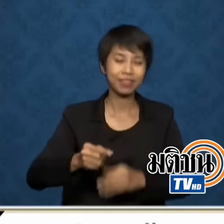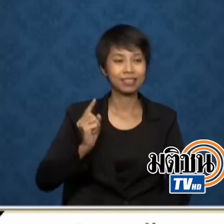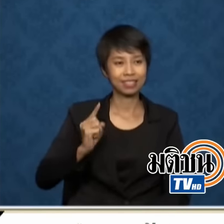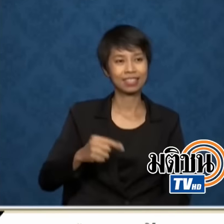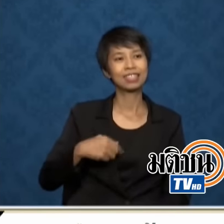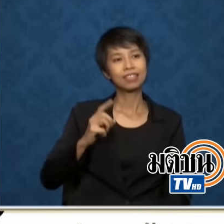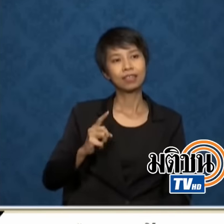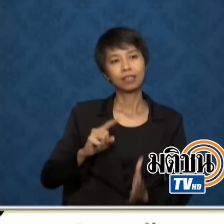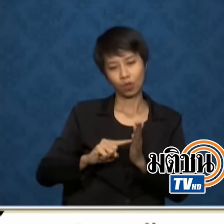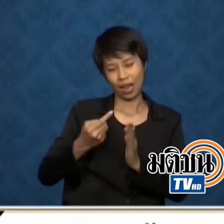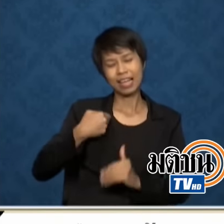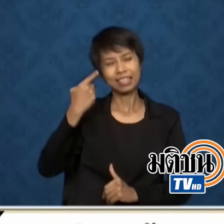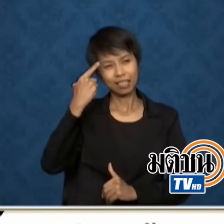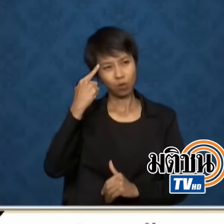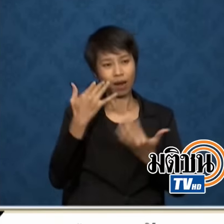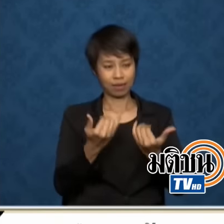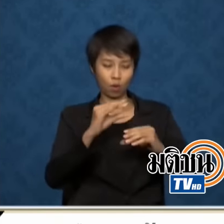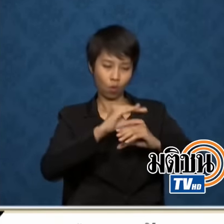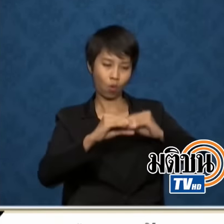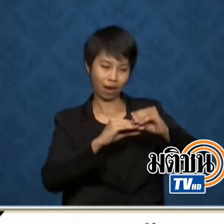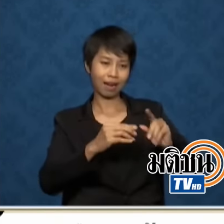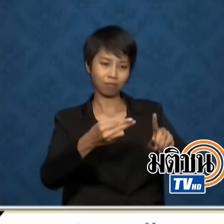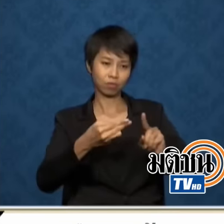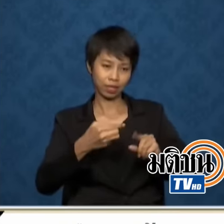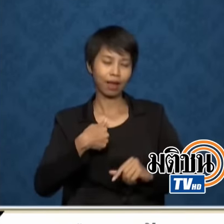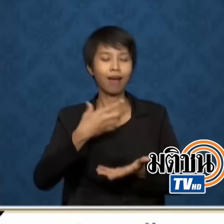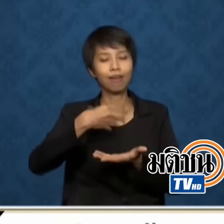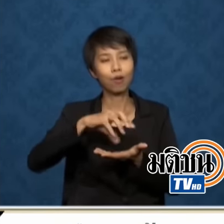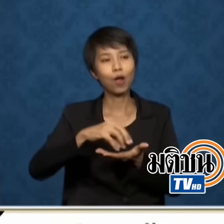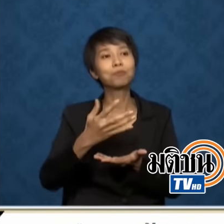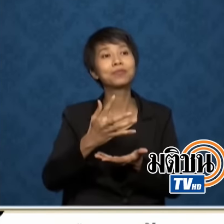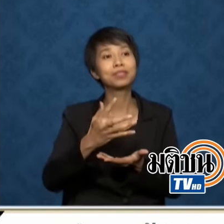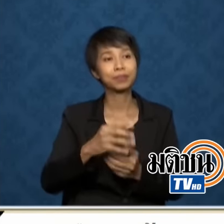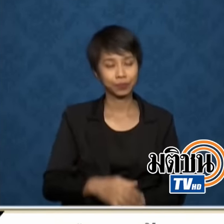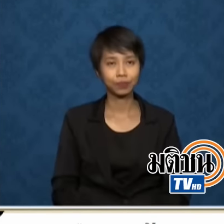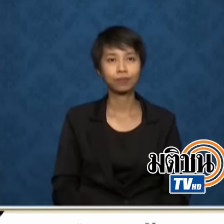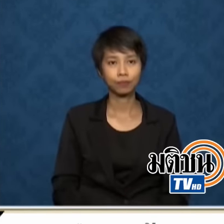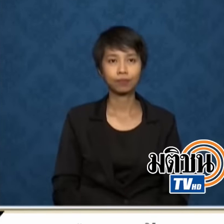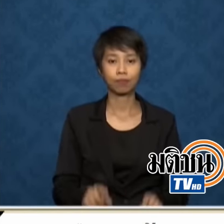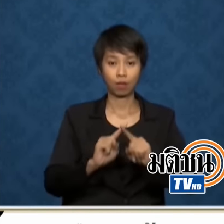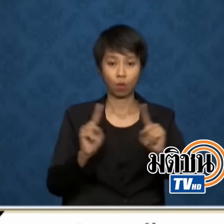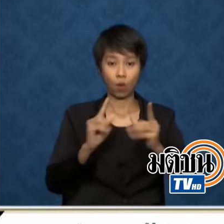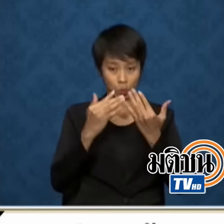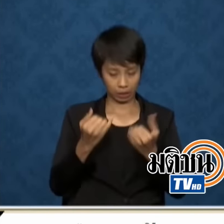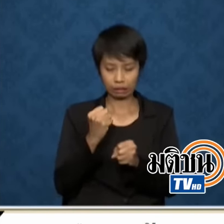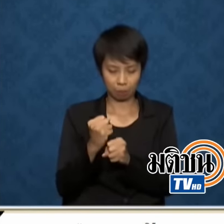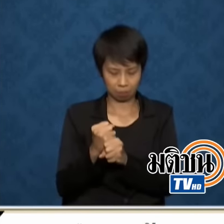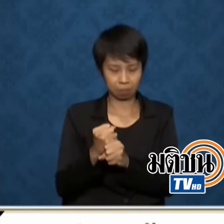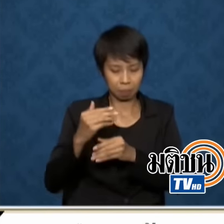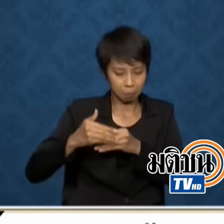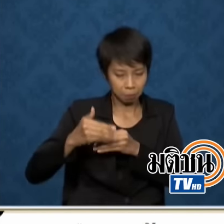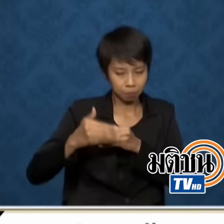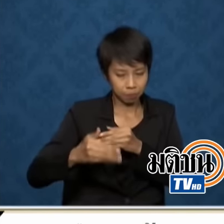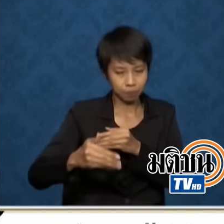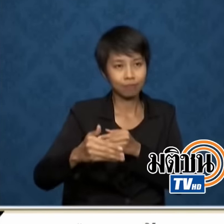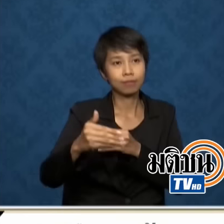ปราย152จะไม่ได้พูดเรื่องของดิจิทัลวอลเล็ตไปซะแล้วนะคะแต่ว่าในที่สุดมันก็มาค่ะและครั้